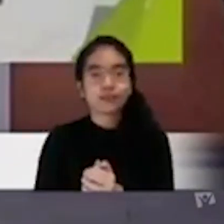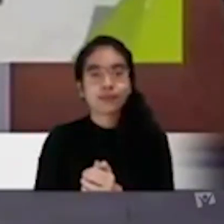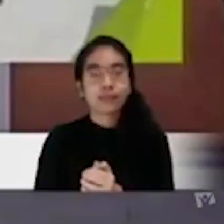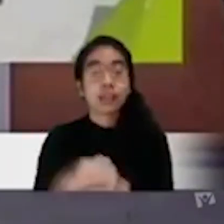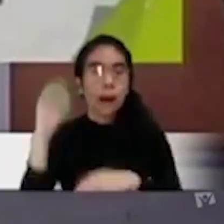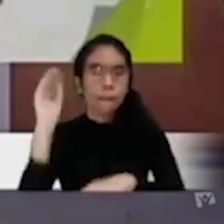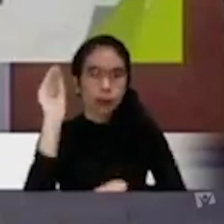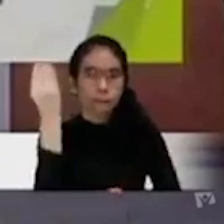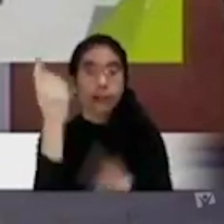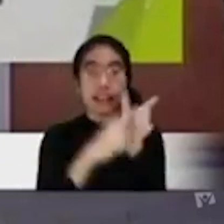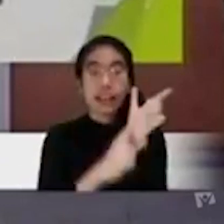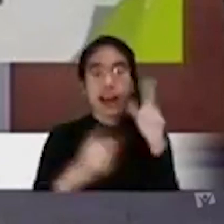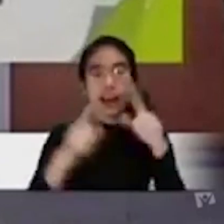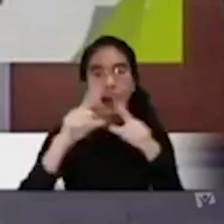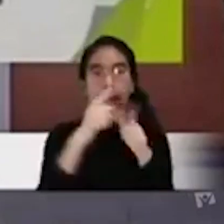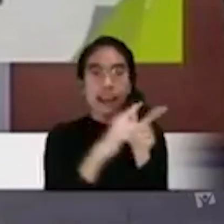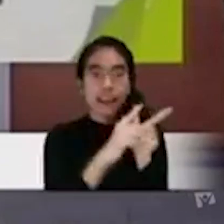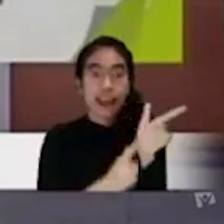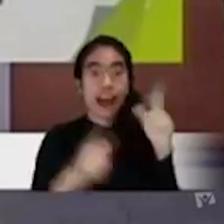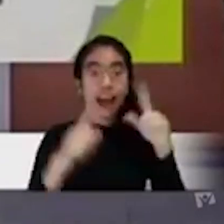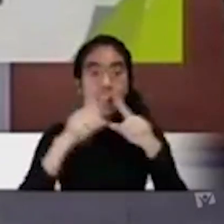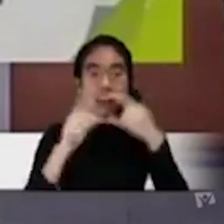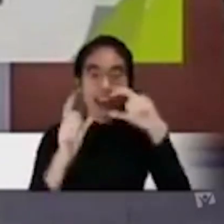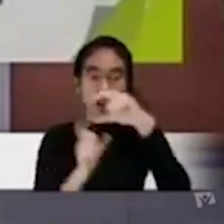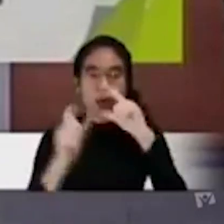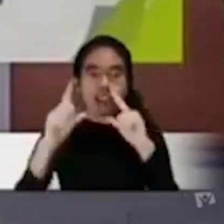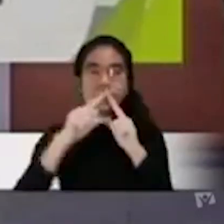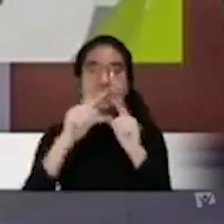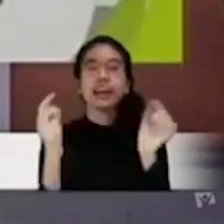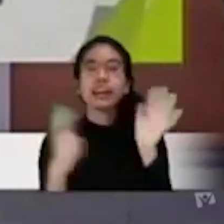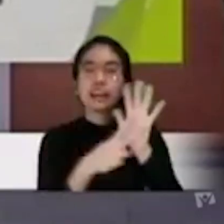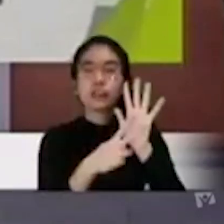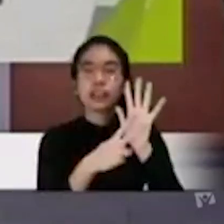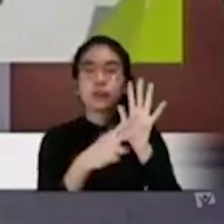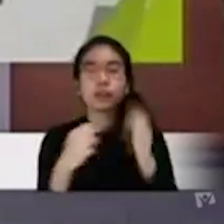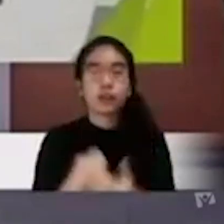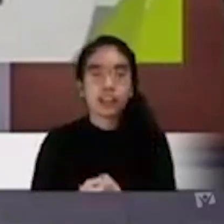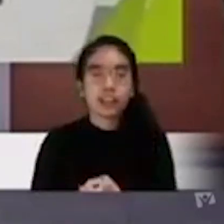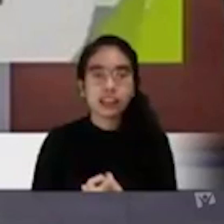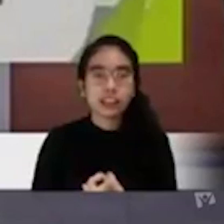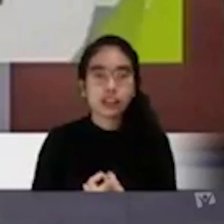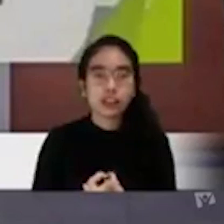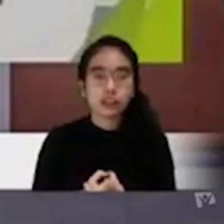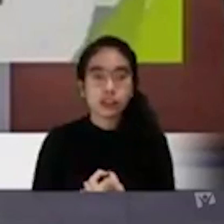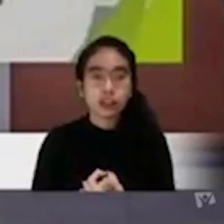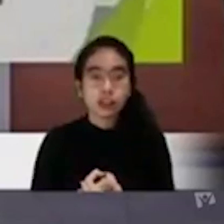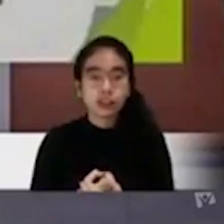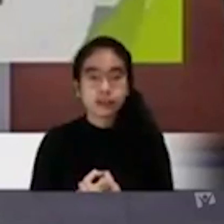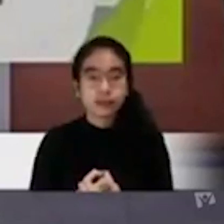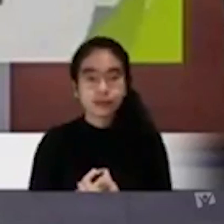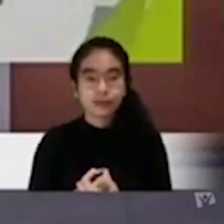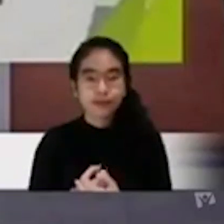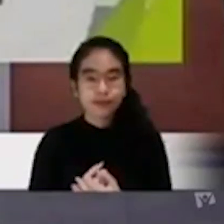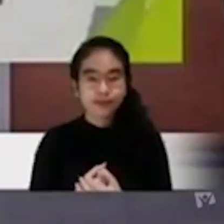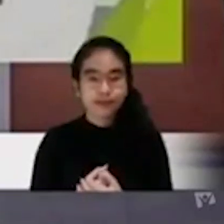Rekan-rekan saya, Ketua Umum, Bapak BFC Hotang, kemudian Bendahara,